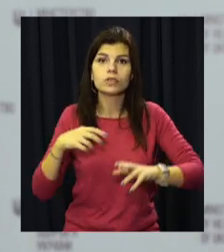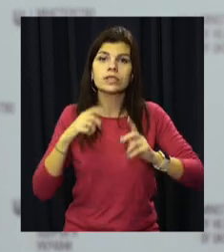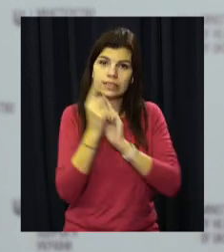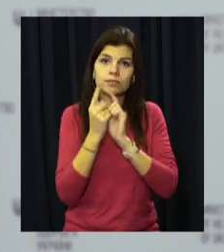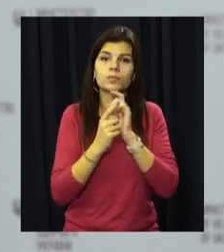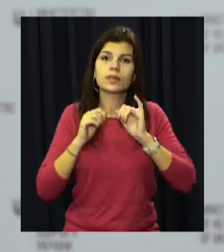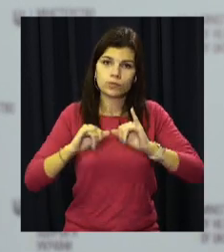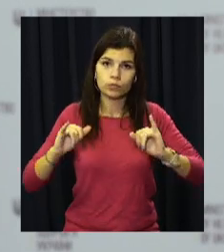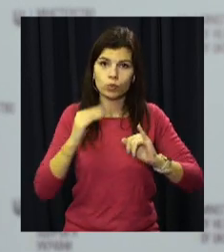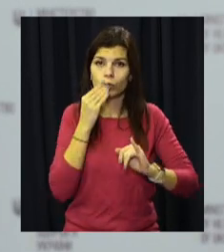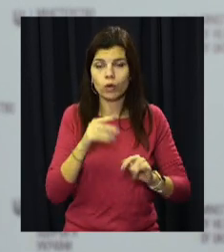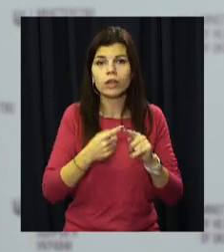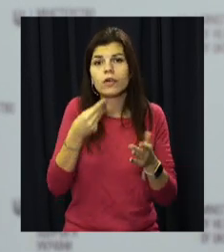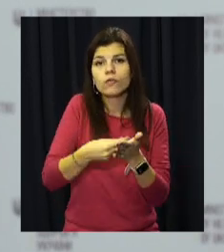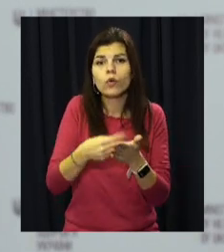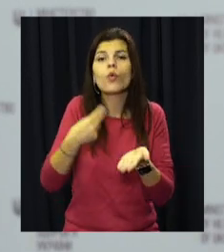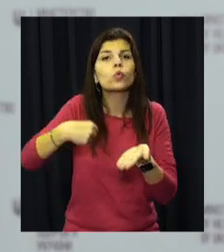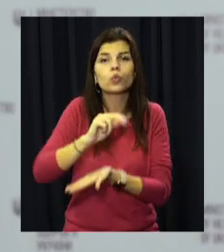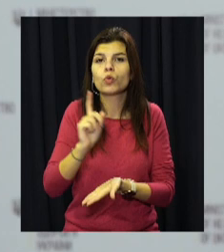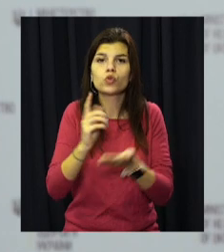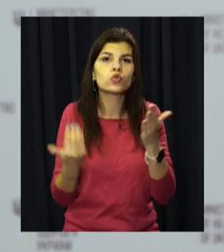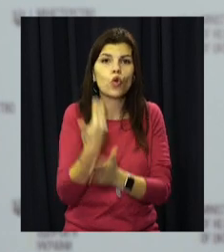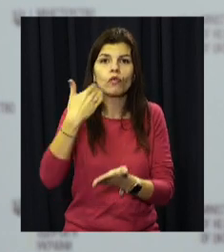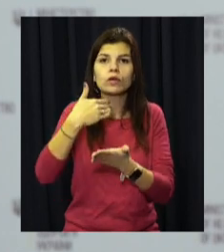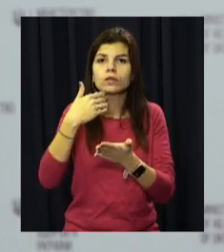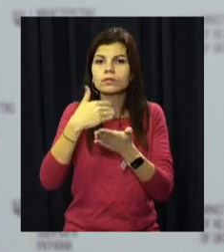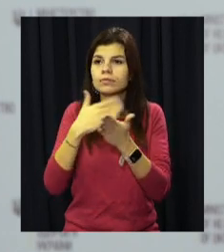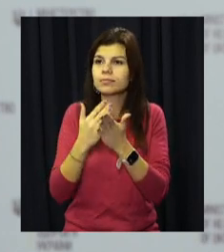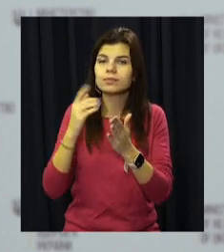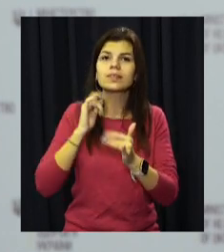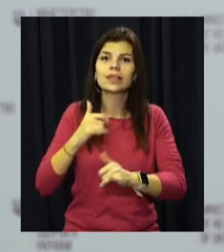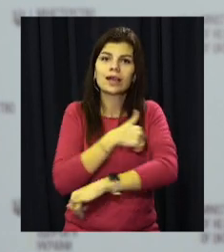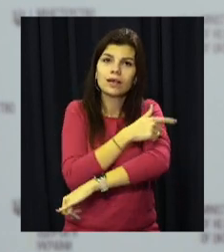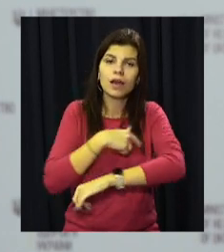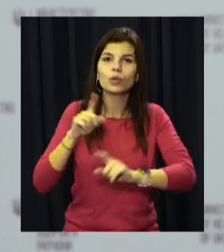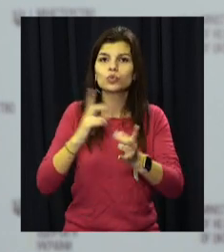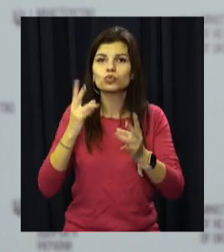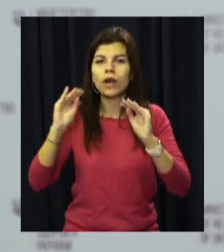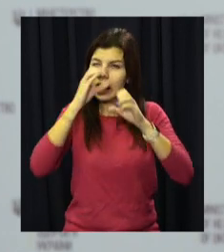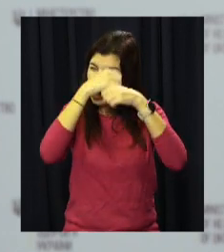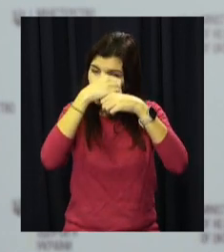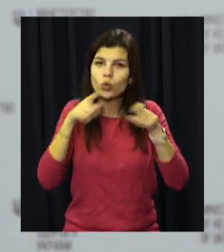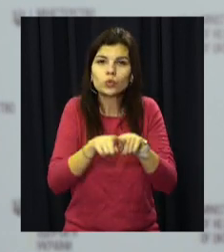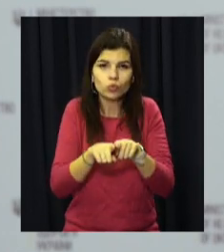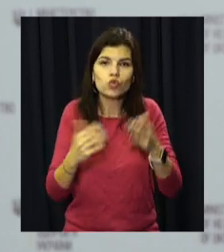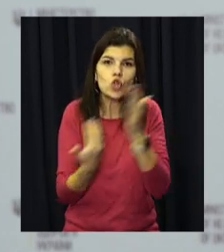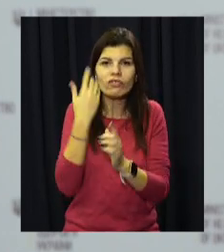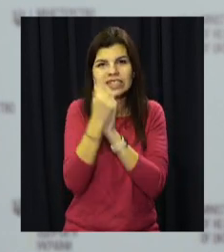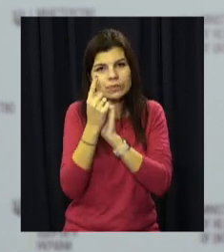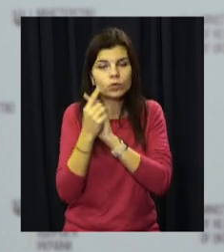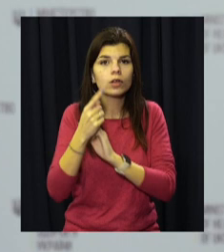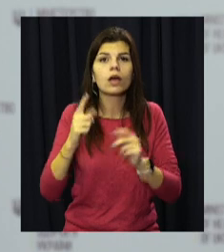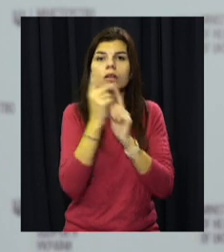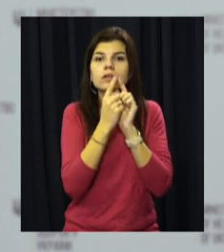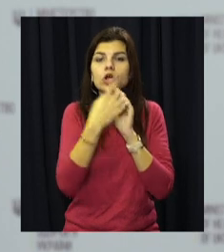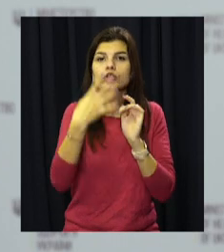інфраструктури. Це і кошти на закупівлю нового обладнання, як для лікарень, так і для лабораторій, реконструкцію